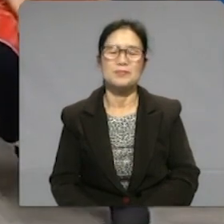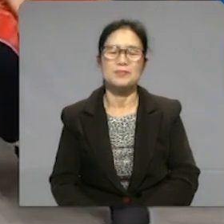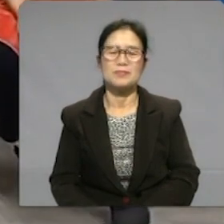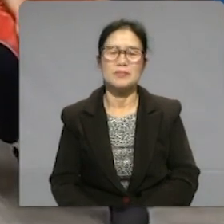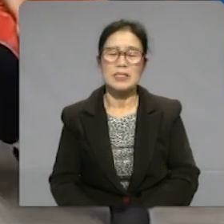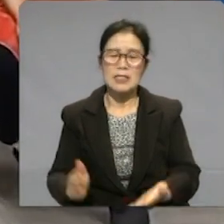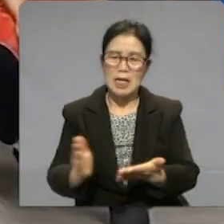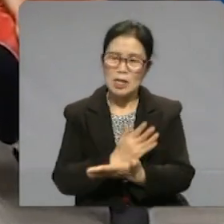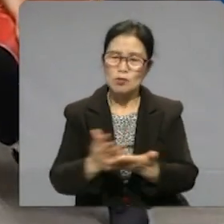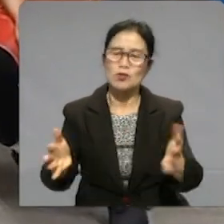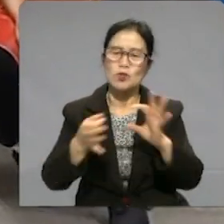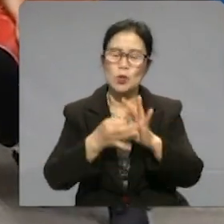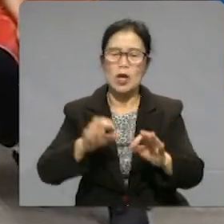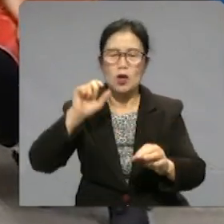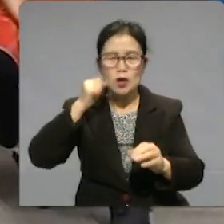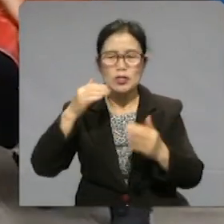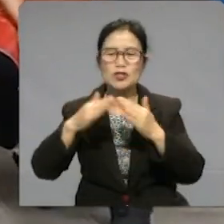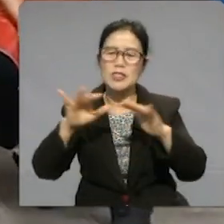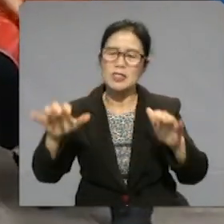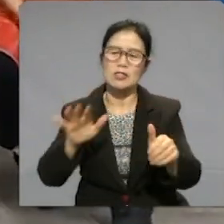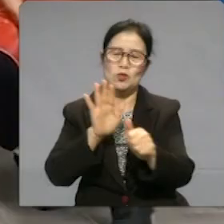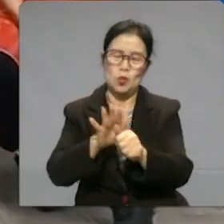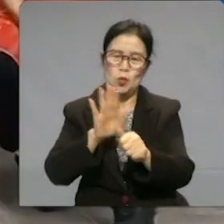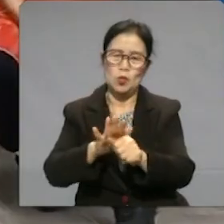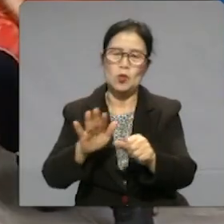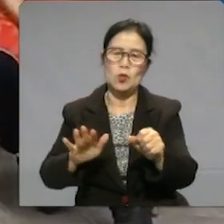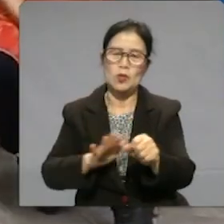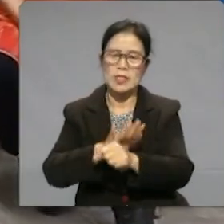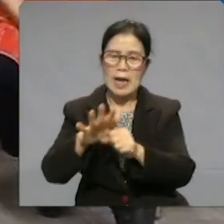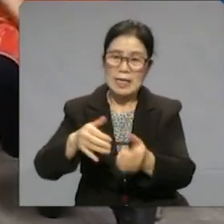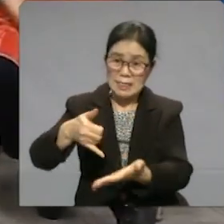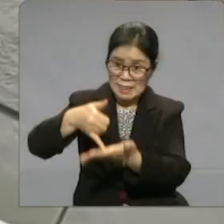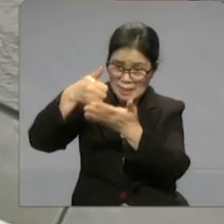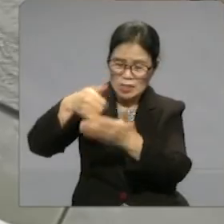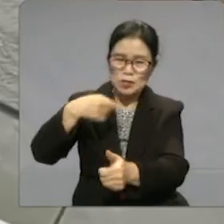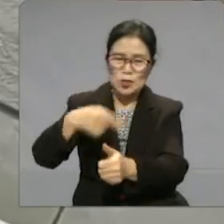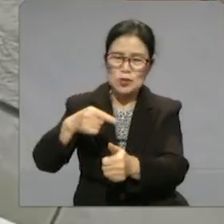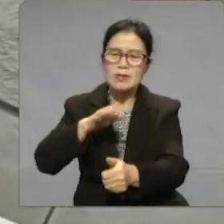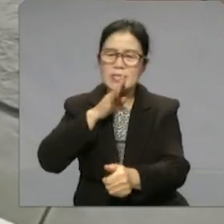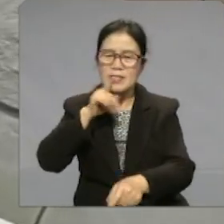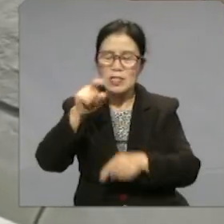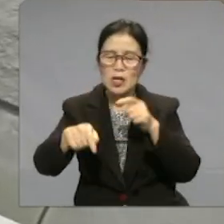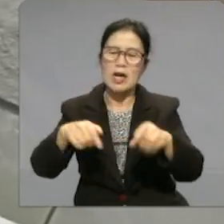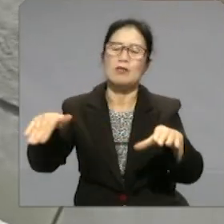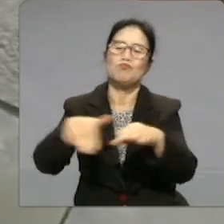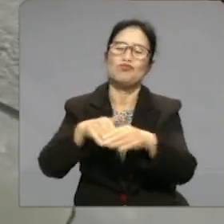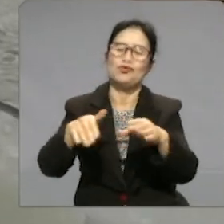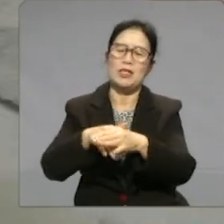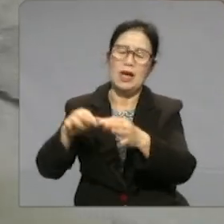나눔을 통해 어려운 이웃을 돕고 사랑하는 인성을 교육을 실천하는 교동의 문화가